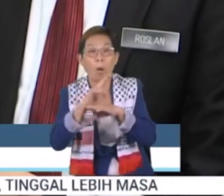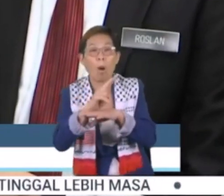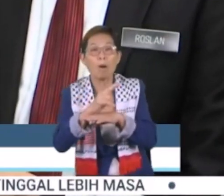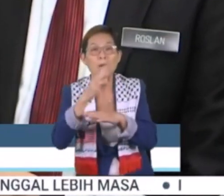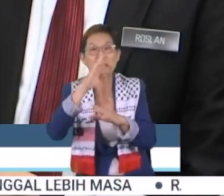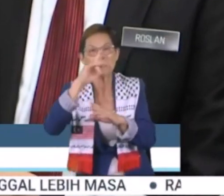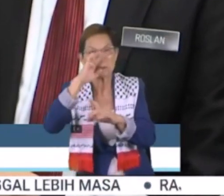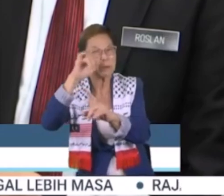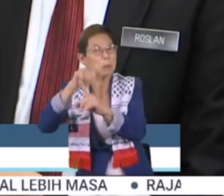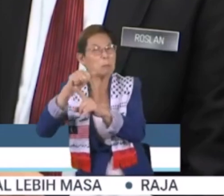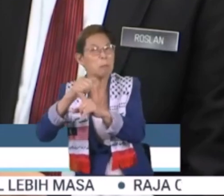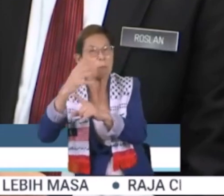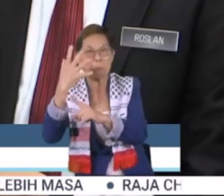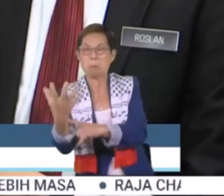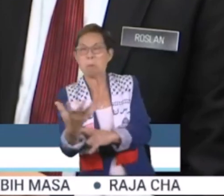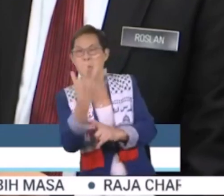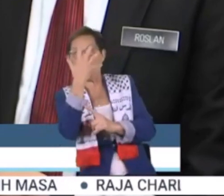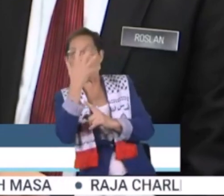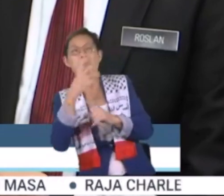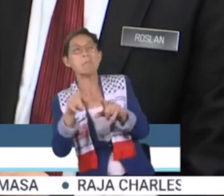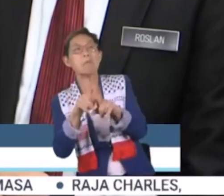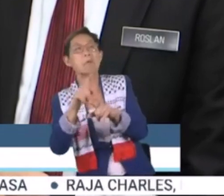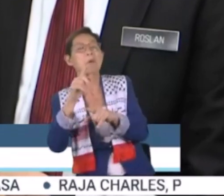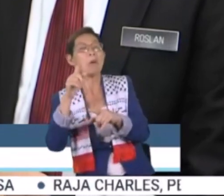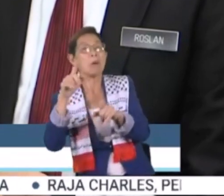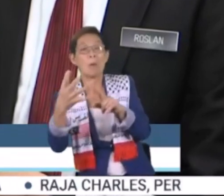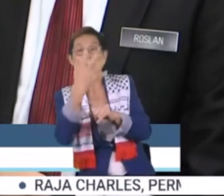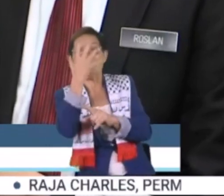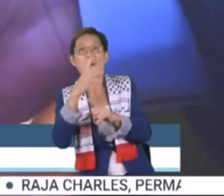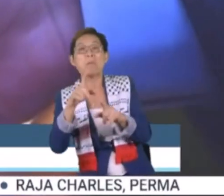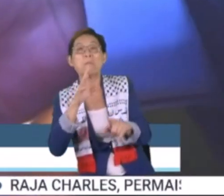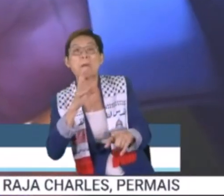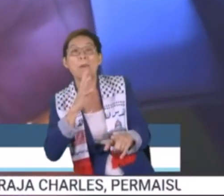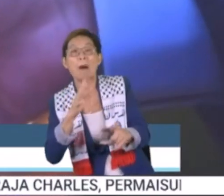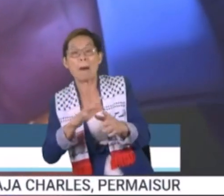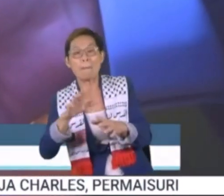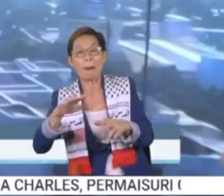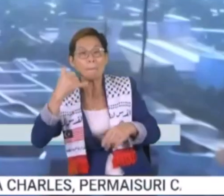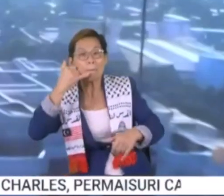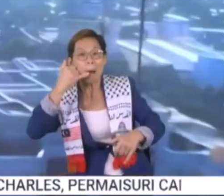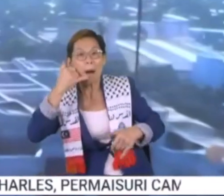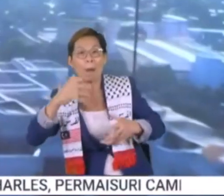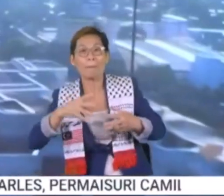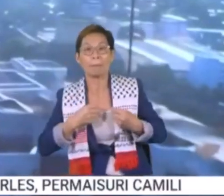deepfake AI. Seolah-olah dia yang sedang bercakap dengan penerima panggilan.